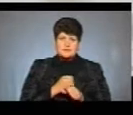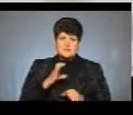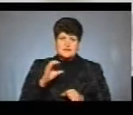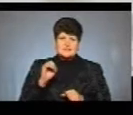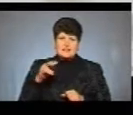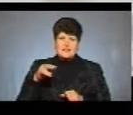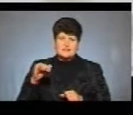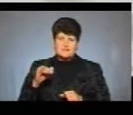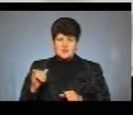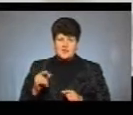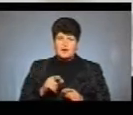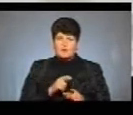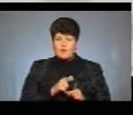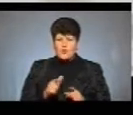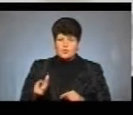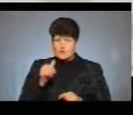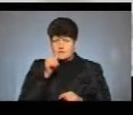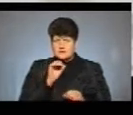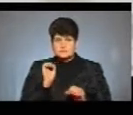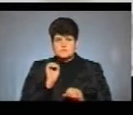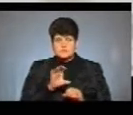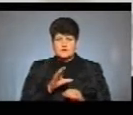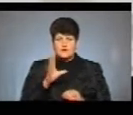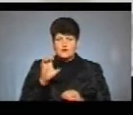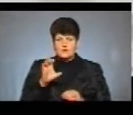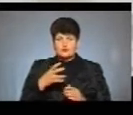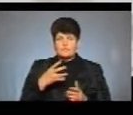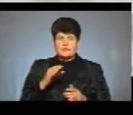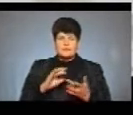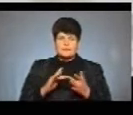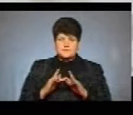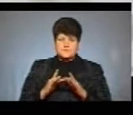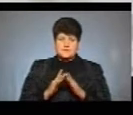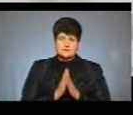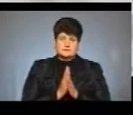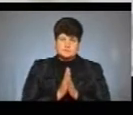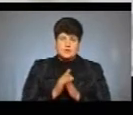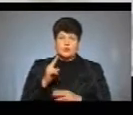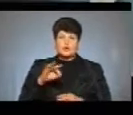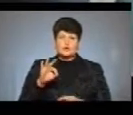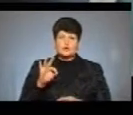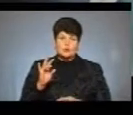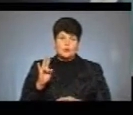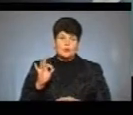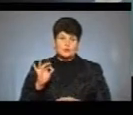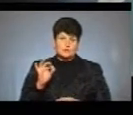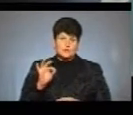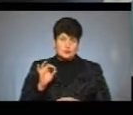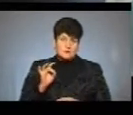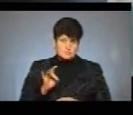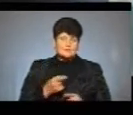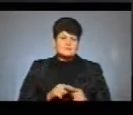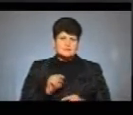та протягом місяця виставити свої фотографії у соцмережі із хештегом «Донор – це ти».